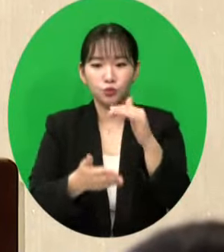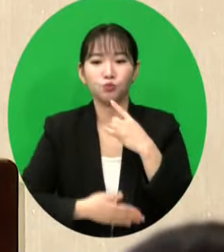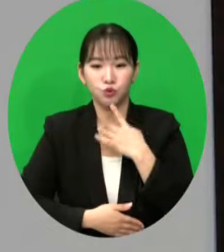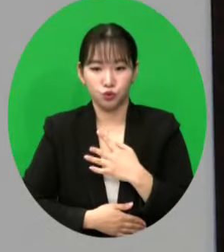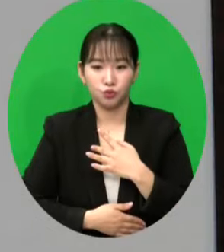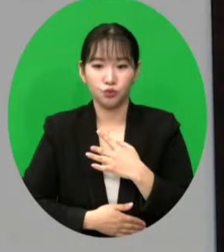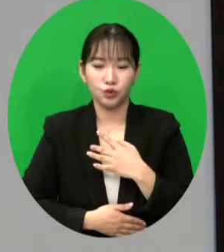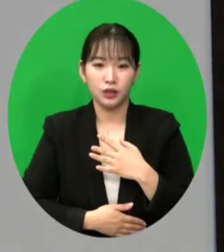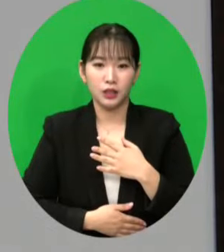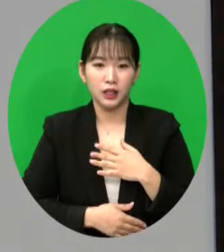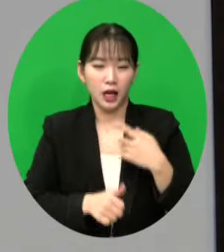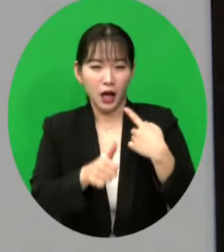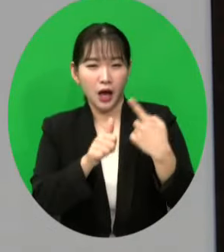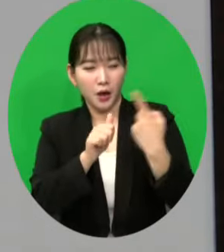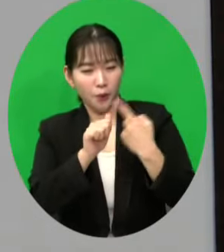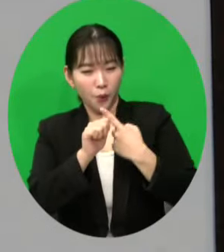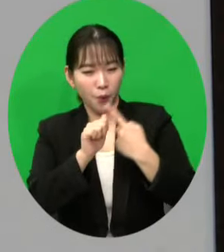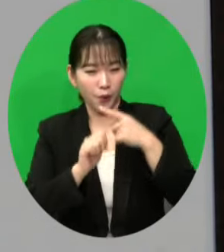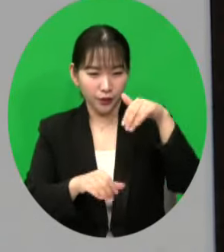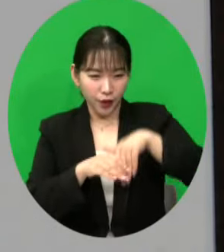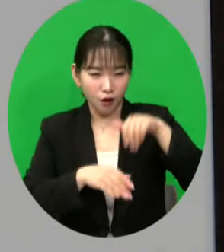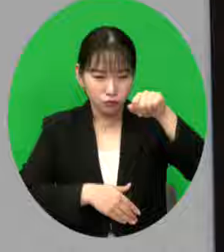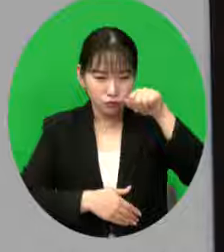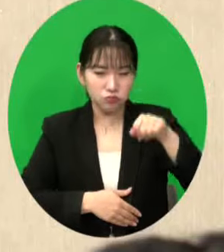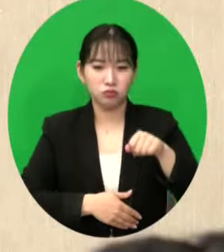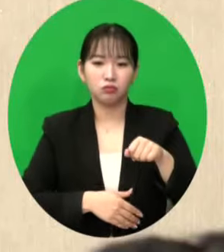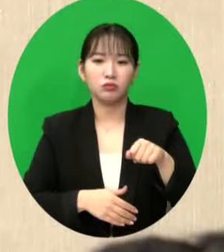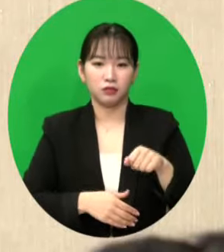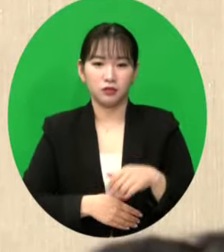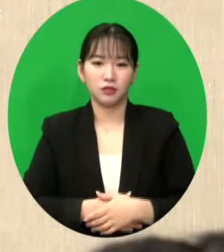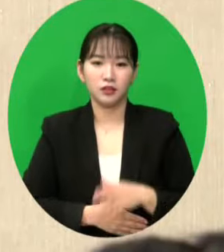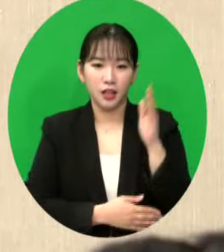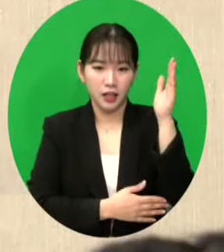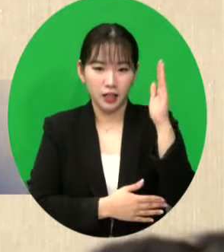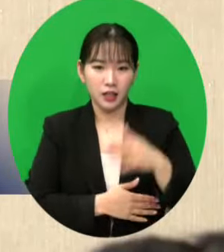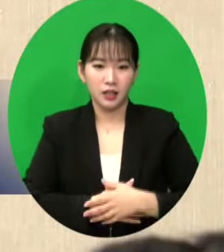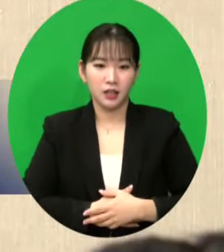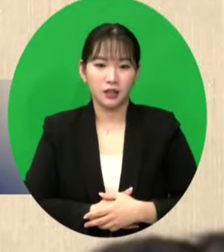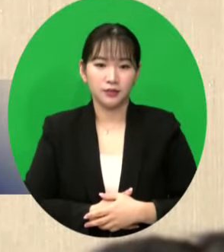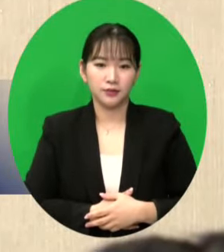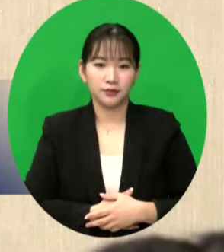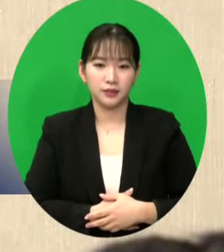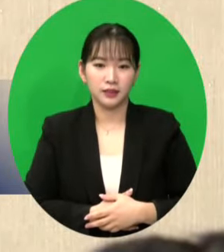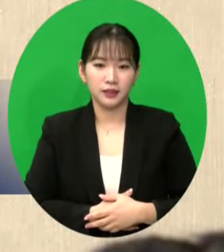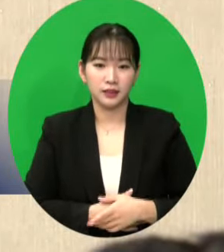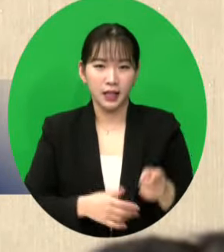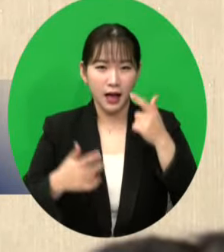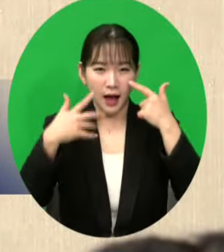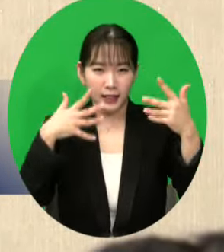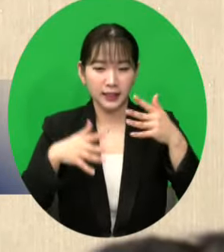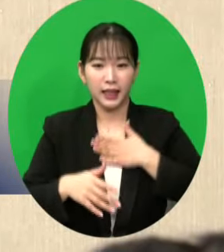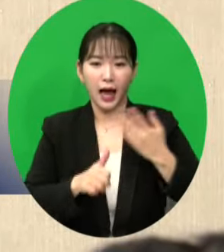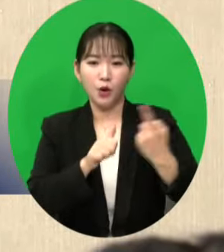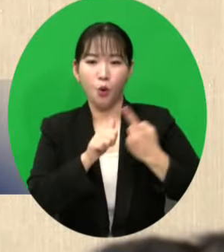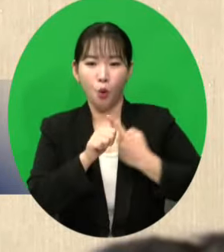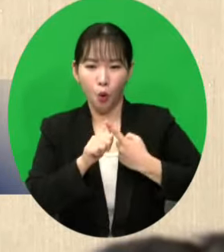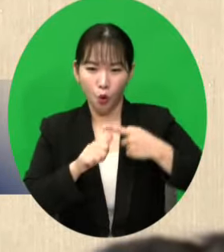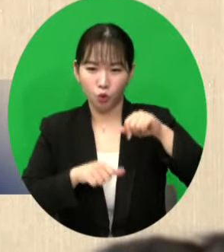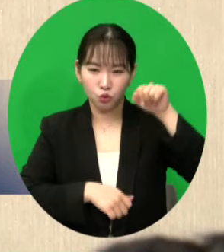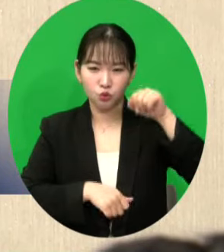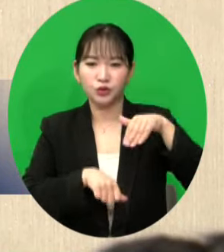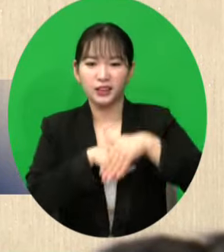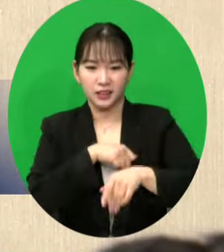뿐이라며 네거티브 선거운동이라고 일축했습니다. 이는 전형적인 네거티브 선거운동